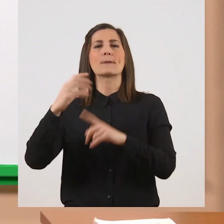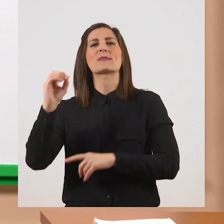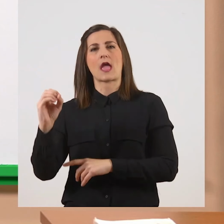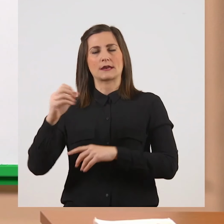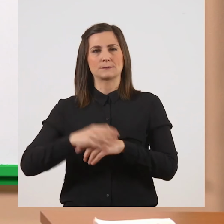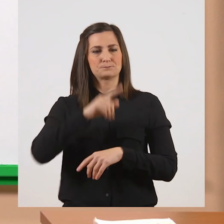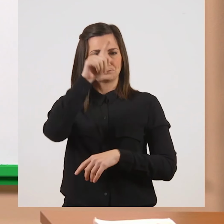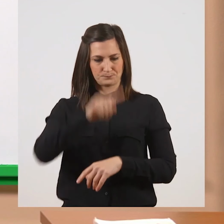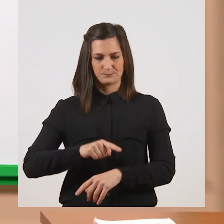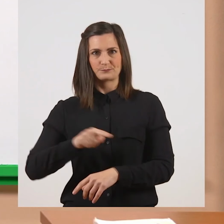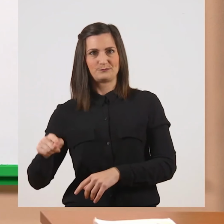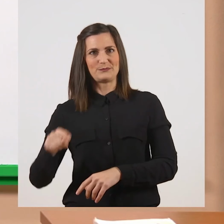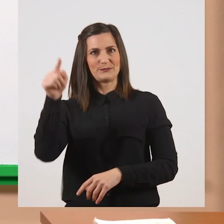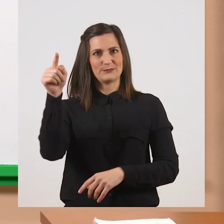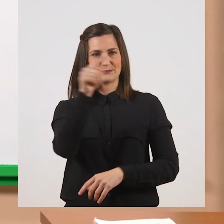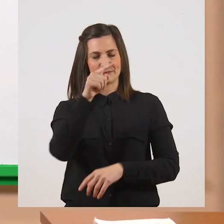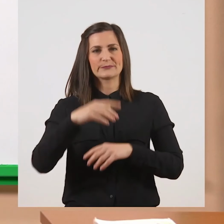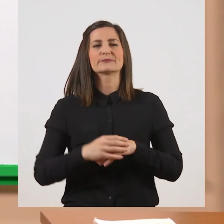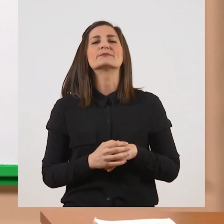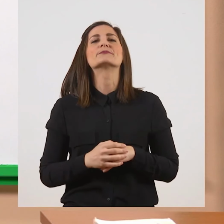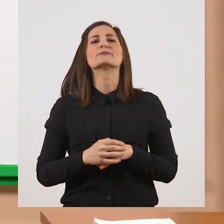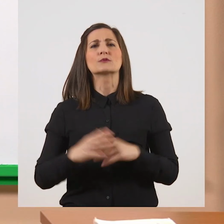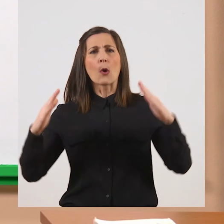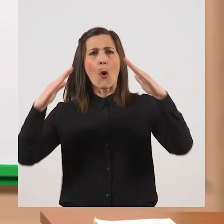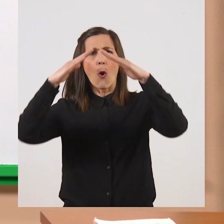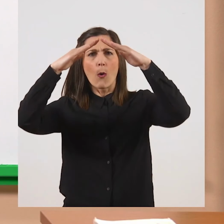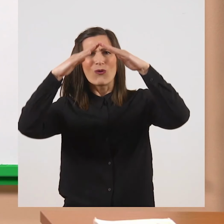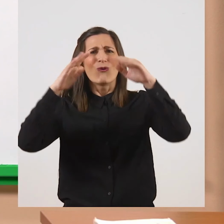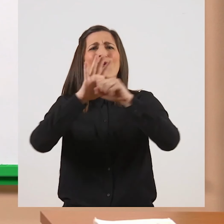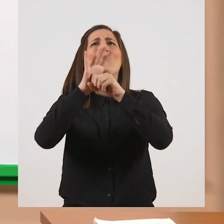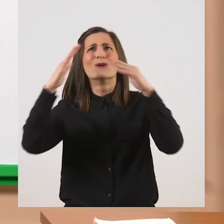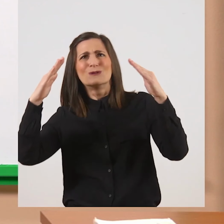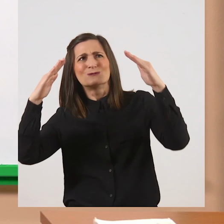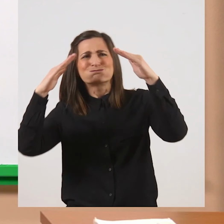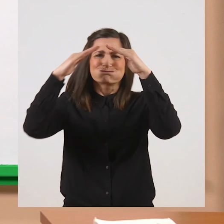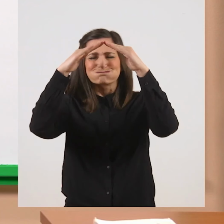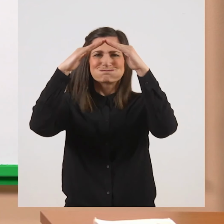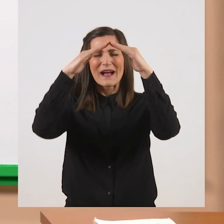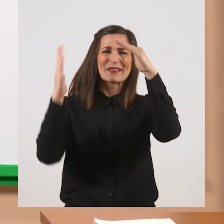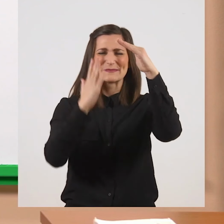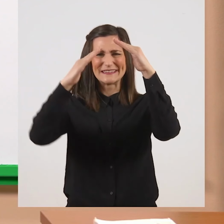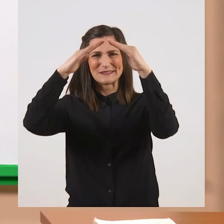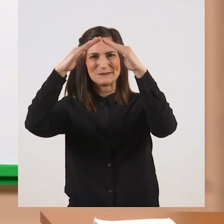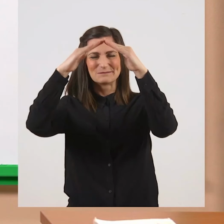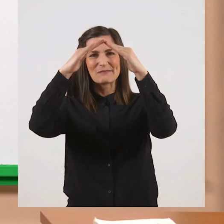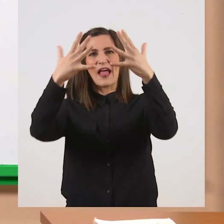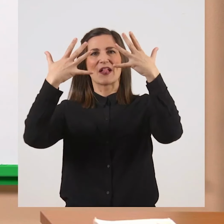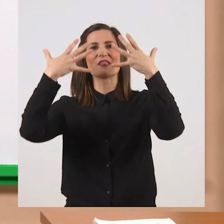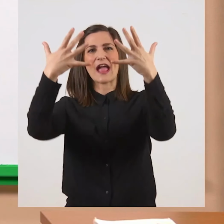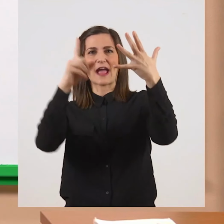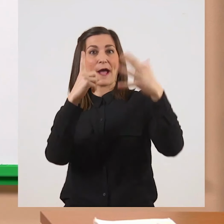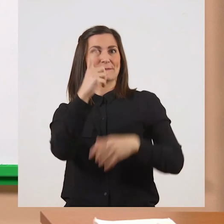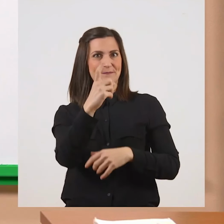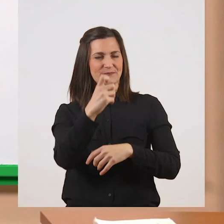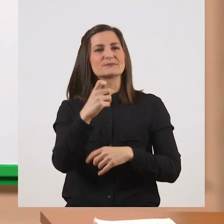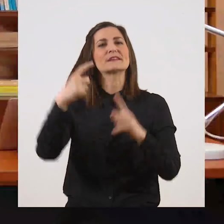0. Πολύ ωραία. Φτιάχνω και εδώ το σπιτάκι του 10. Ωπς, δεν με φτάνει για την οροφή. Αλλά δεν πειράζει. Όλα αυτά τα ζευγαράκια μου